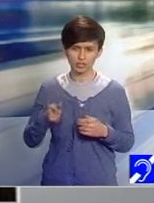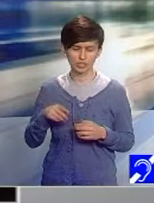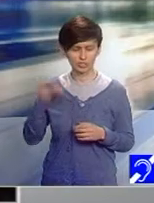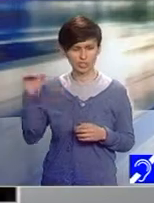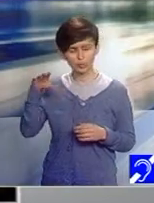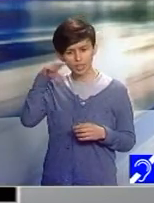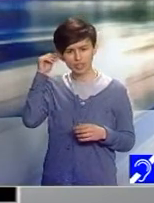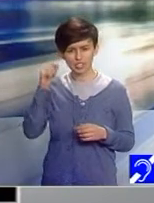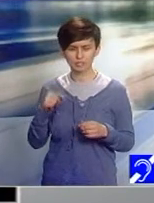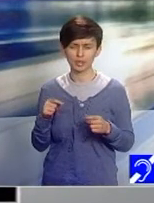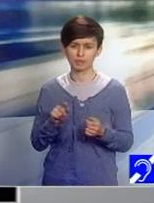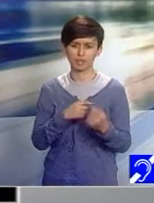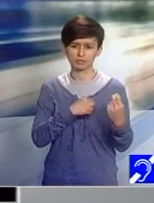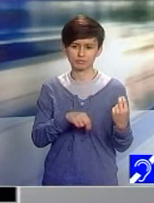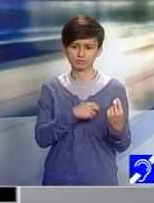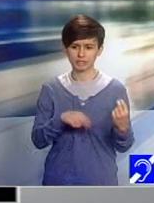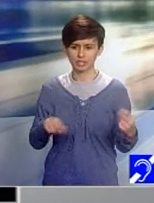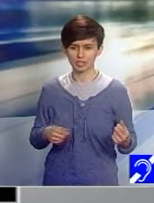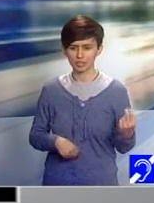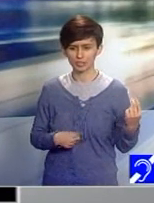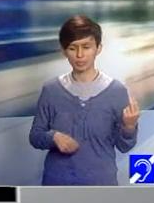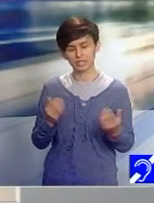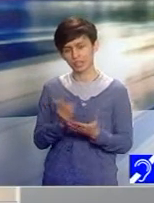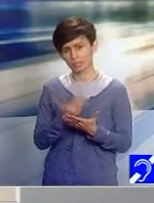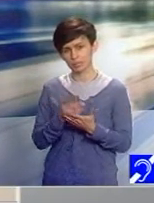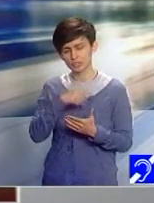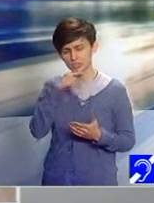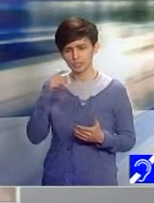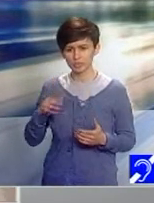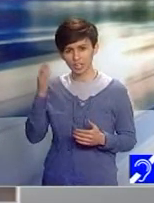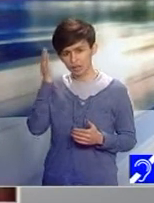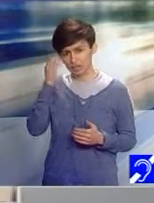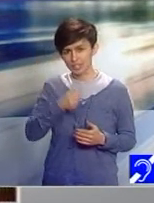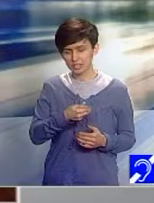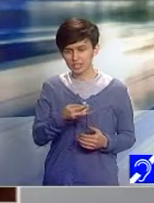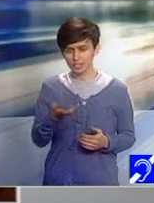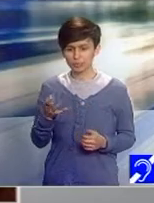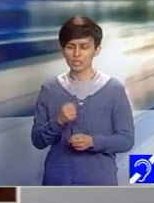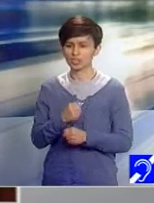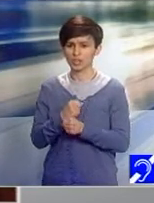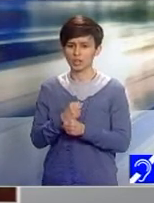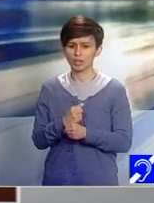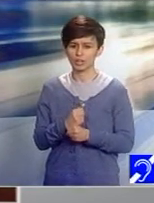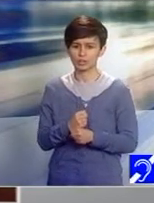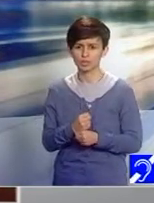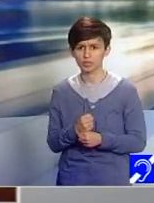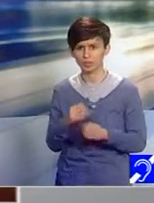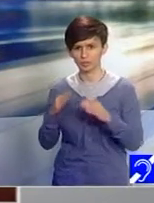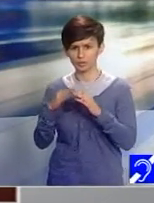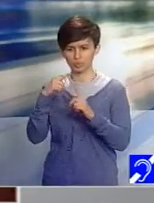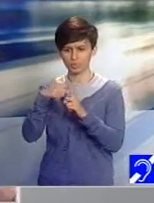despre instrumentele muzicale și poveștile rusești, au învățat să numere și au făcut un colaj al imaginii Bisericii Vasilii